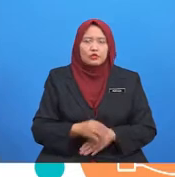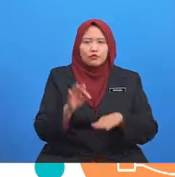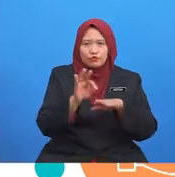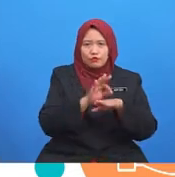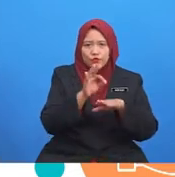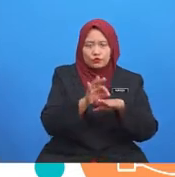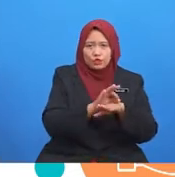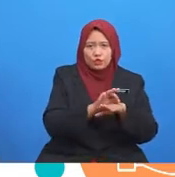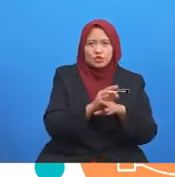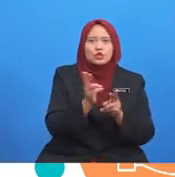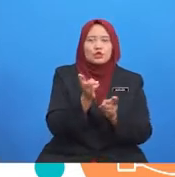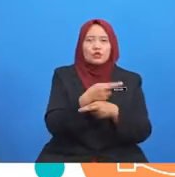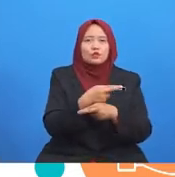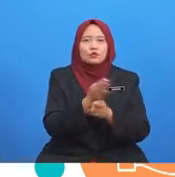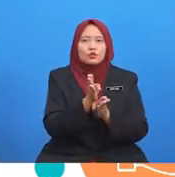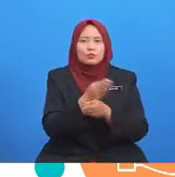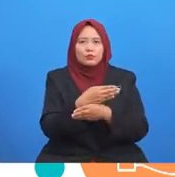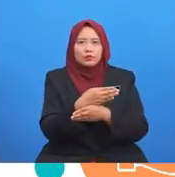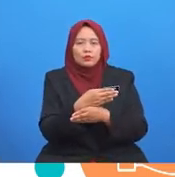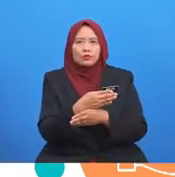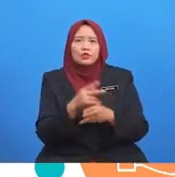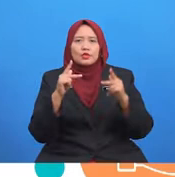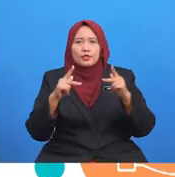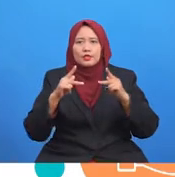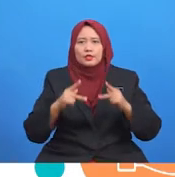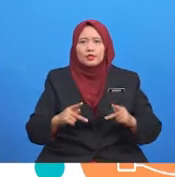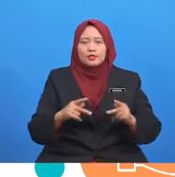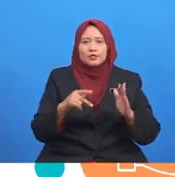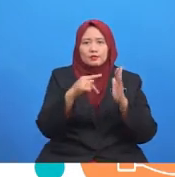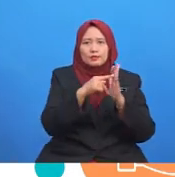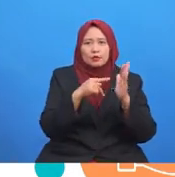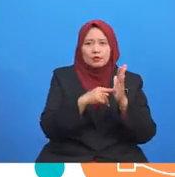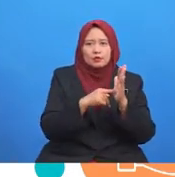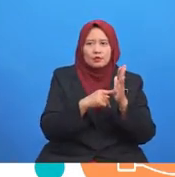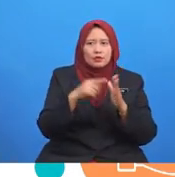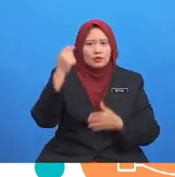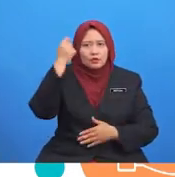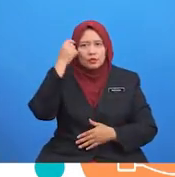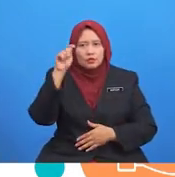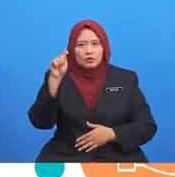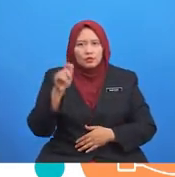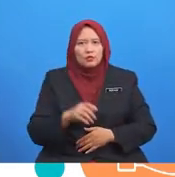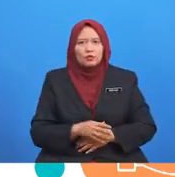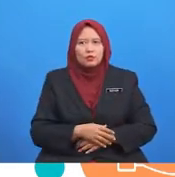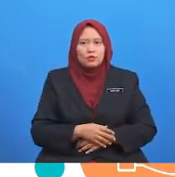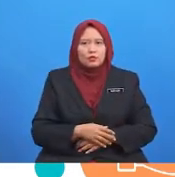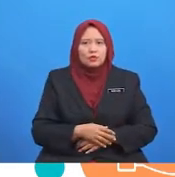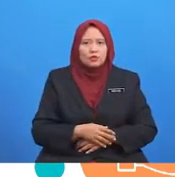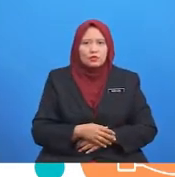Fungsi, rupa bentuk, kaedah, prinsip, teori di atas merupakan